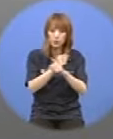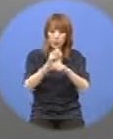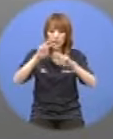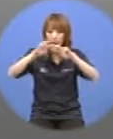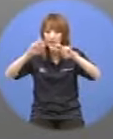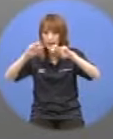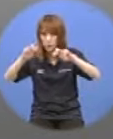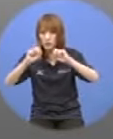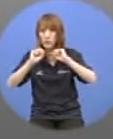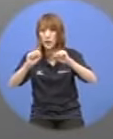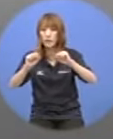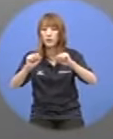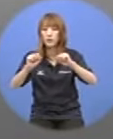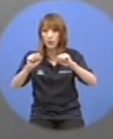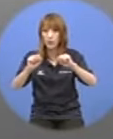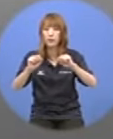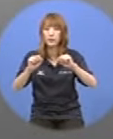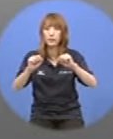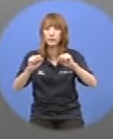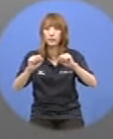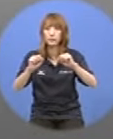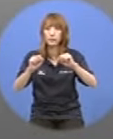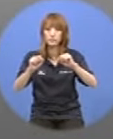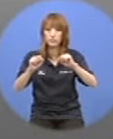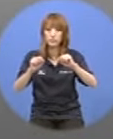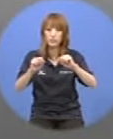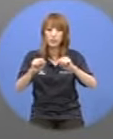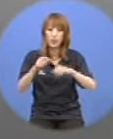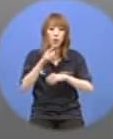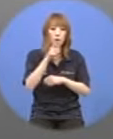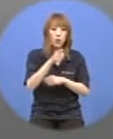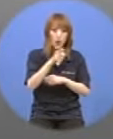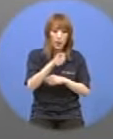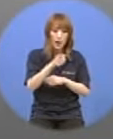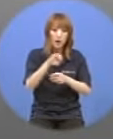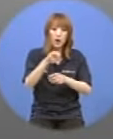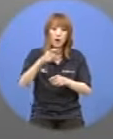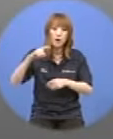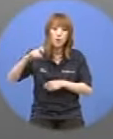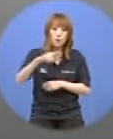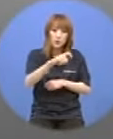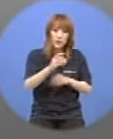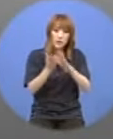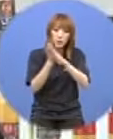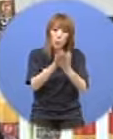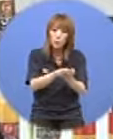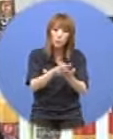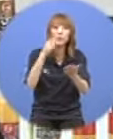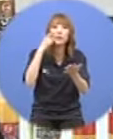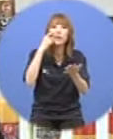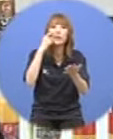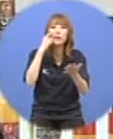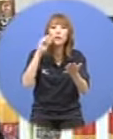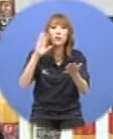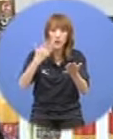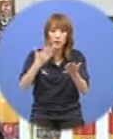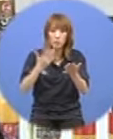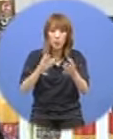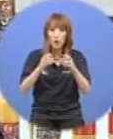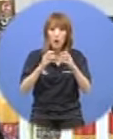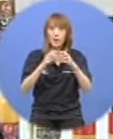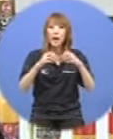から、一番まあ端的なのは、そのこれは虫を殺すまでの効力はないんだけども、その幼虫とか